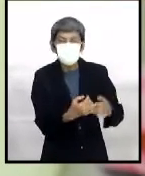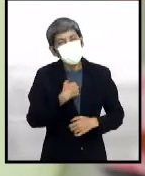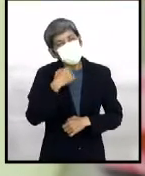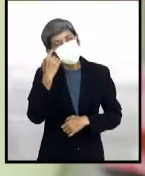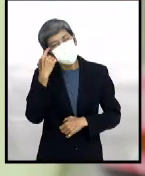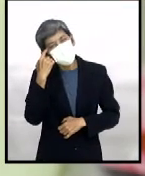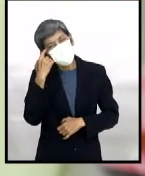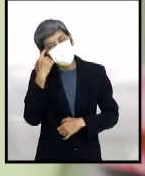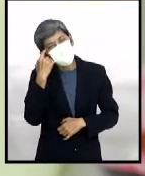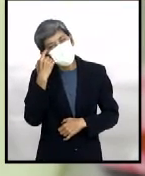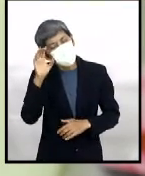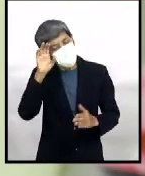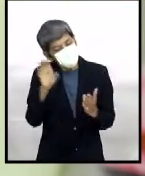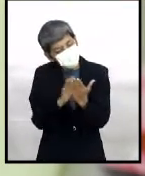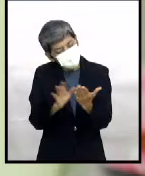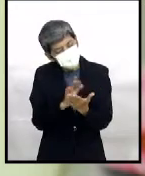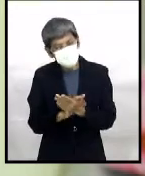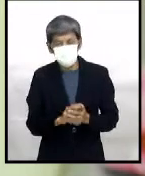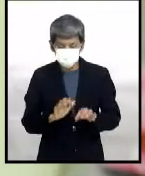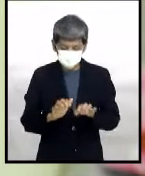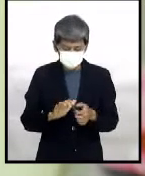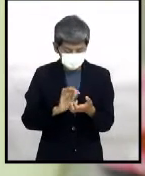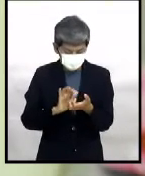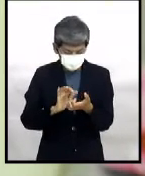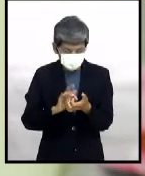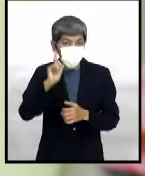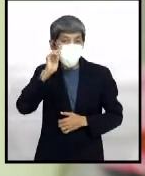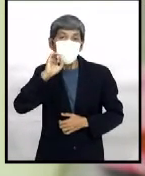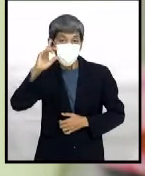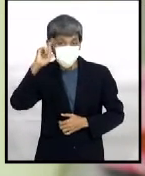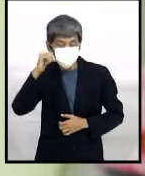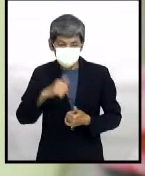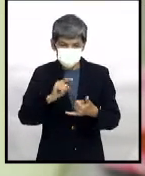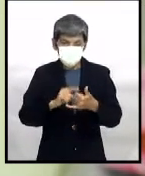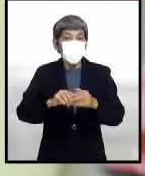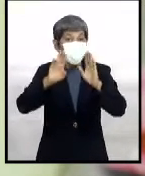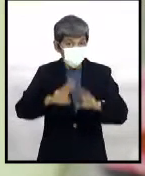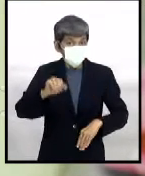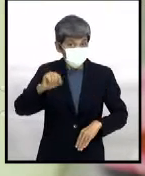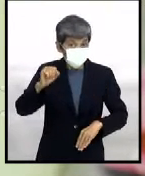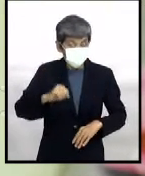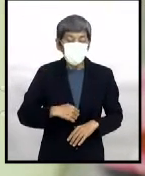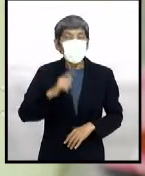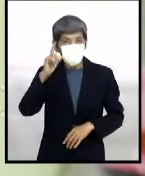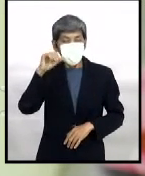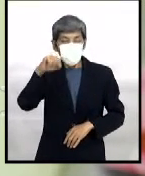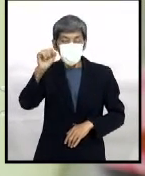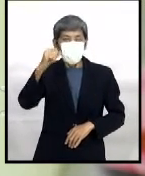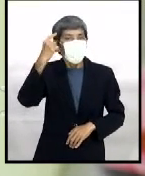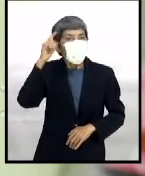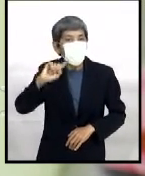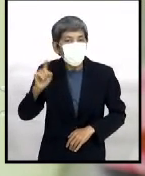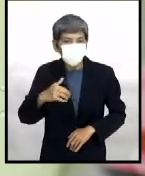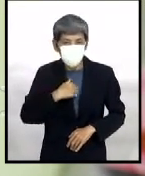นึกดูรูปต่อแล้วก็พิมพ์แบบคุณแม่ครับตอนนี้น้องเป็นแบบนี้หรือเปล่าครับอุ้ยใช่ค่ะคุณนัทรู้ได้ยัง